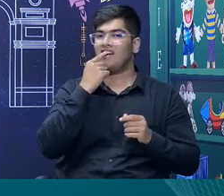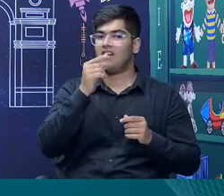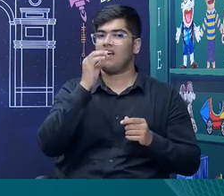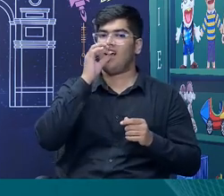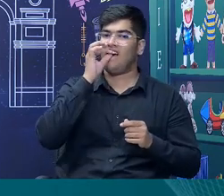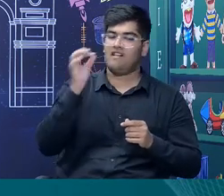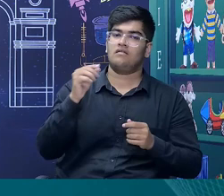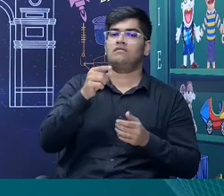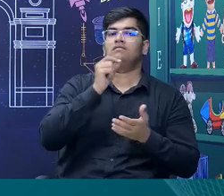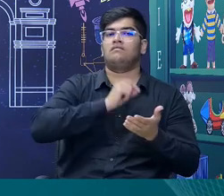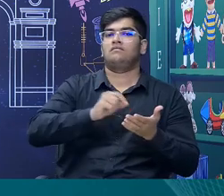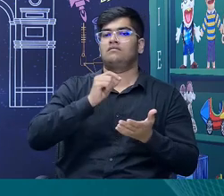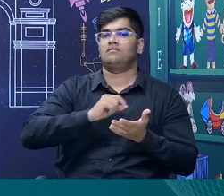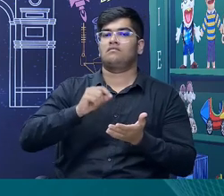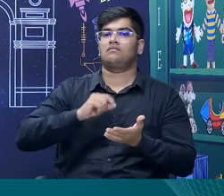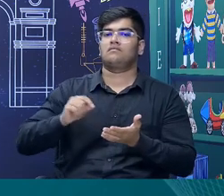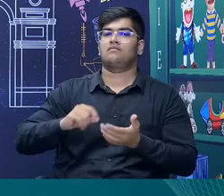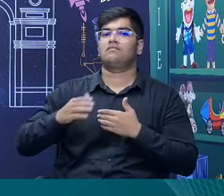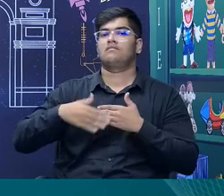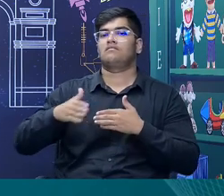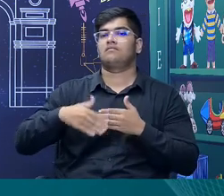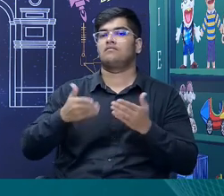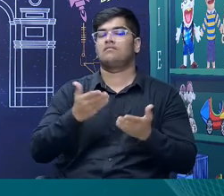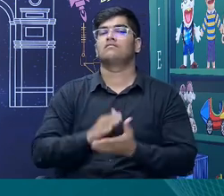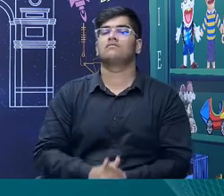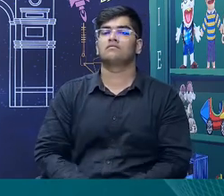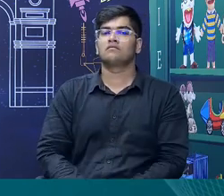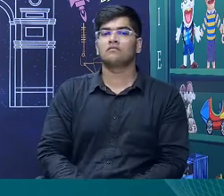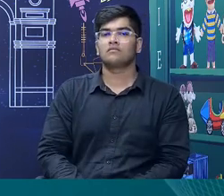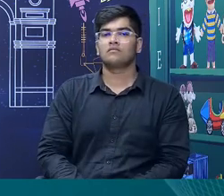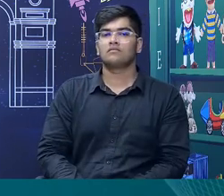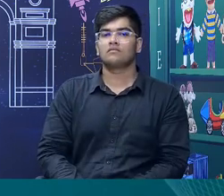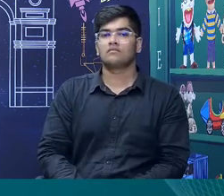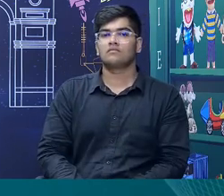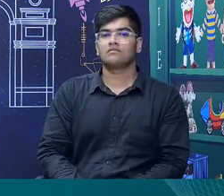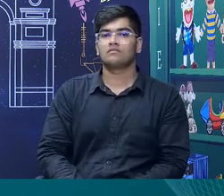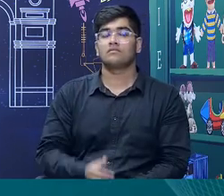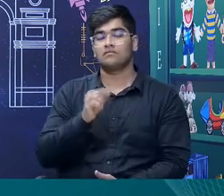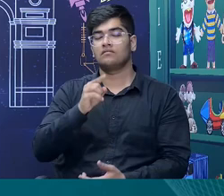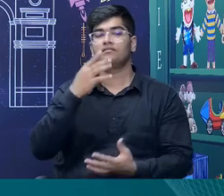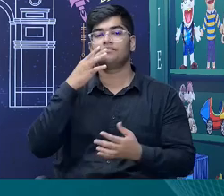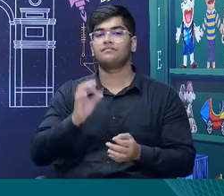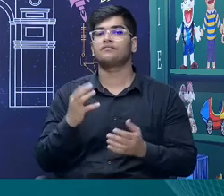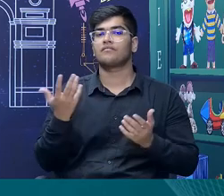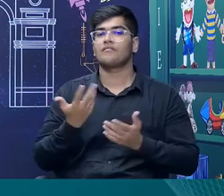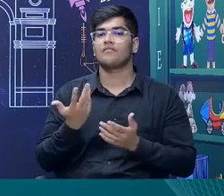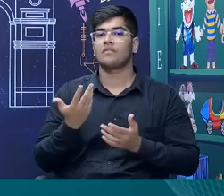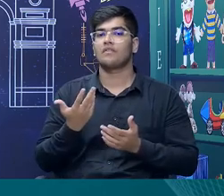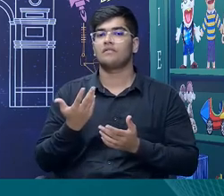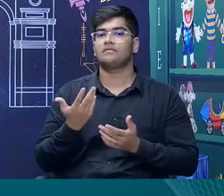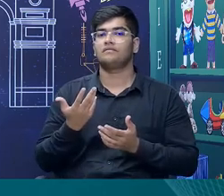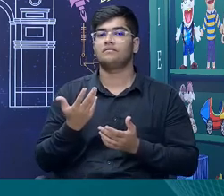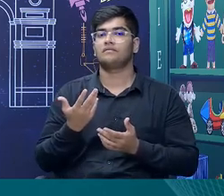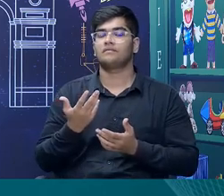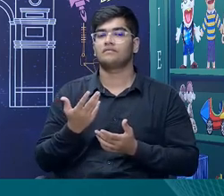है जिससे गणेश जी लिख रहे हैं अब इसका भी एक साइनिफिकेंस है इसका साइनिफिकेंस क्या